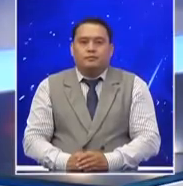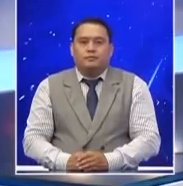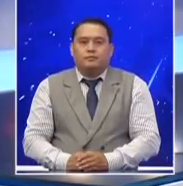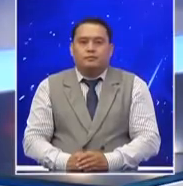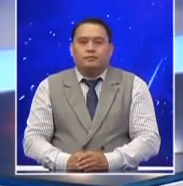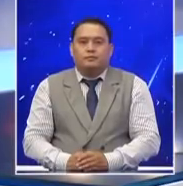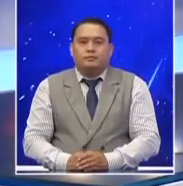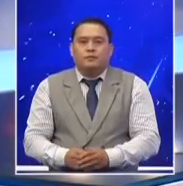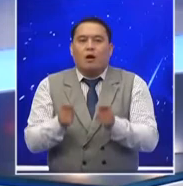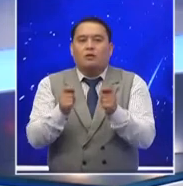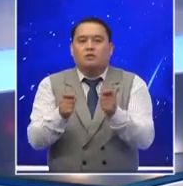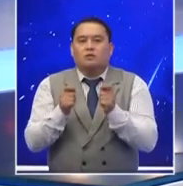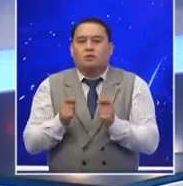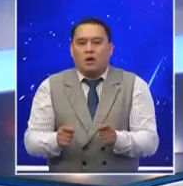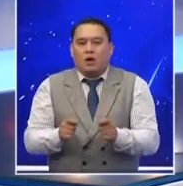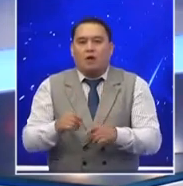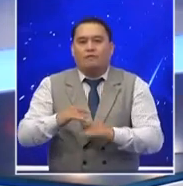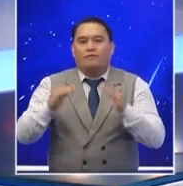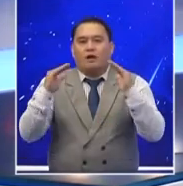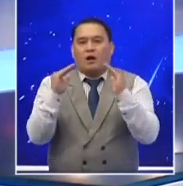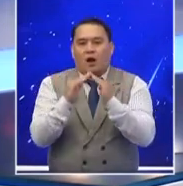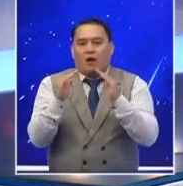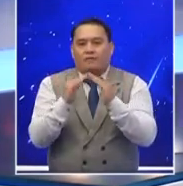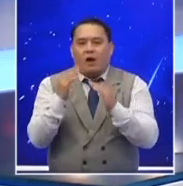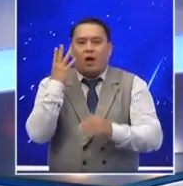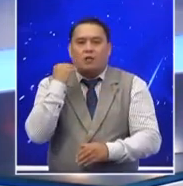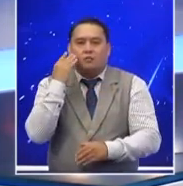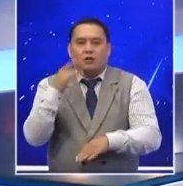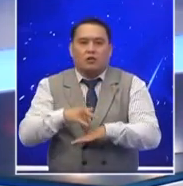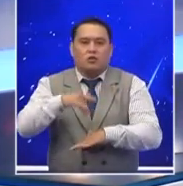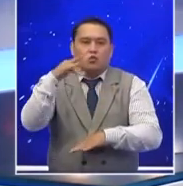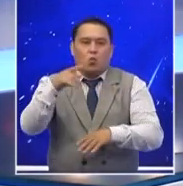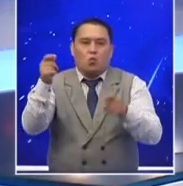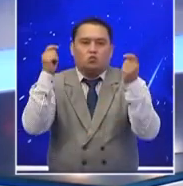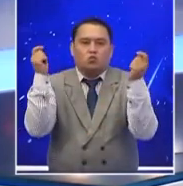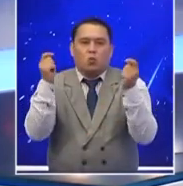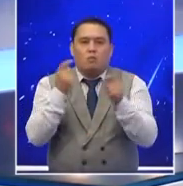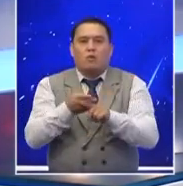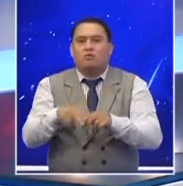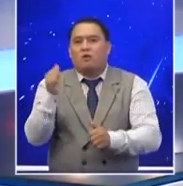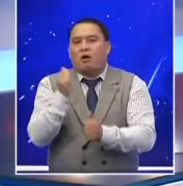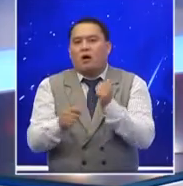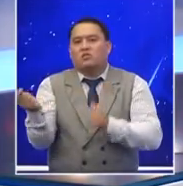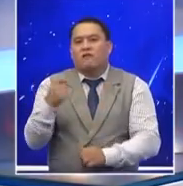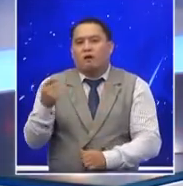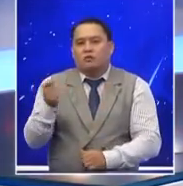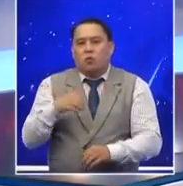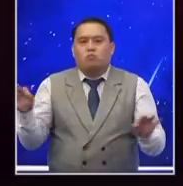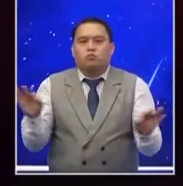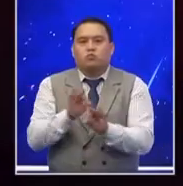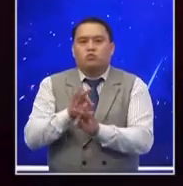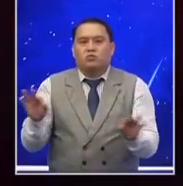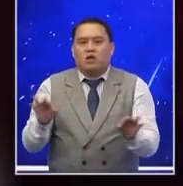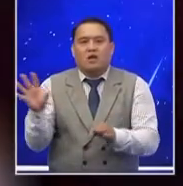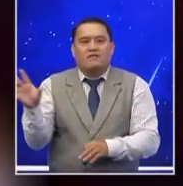Дискотеки на крыше многоэтажки проводили в Алматы. По словам одной из жительниц этого дома, шумные вечеринки здесь проходят каждые выходные. Музыка гремит на